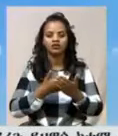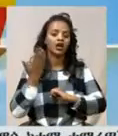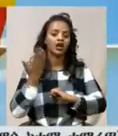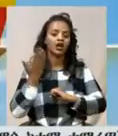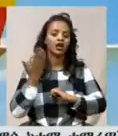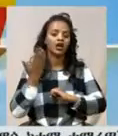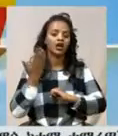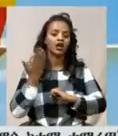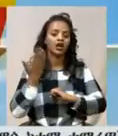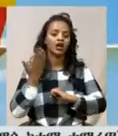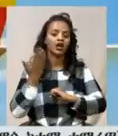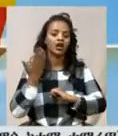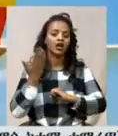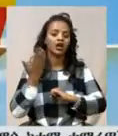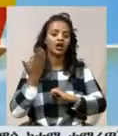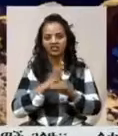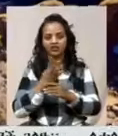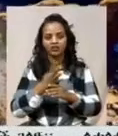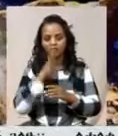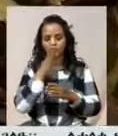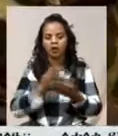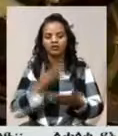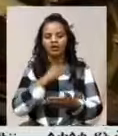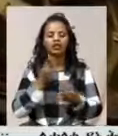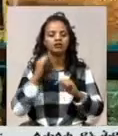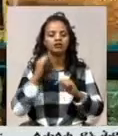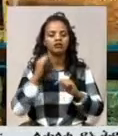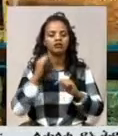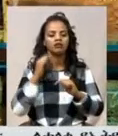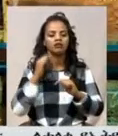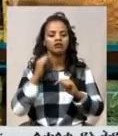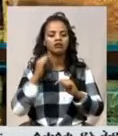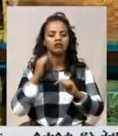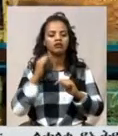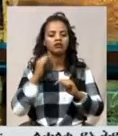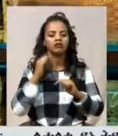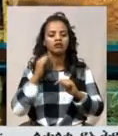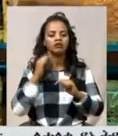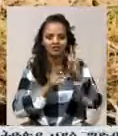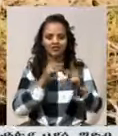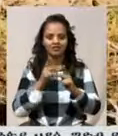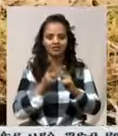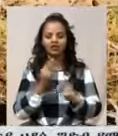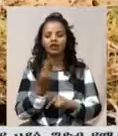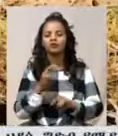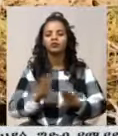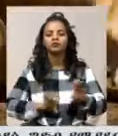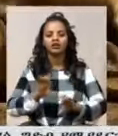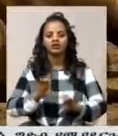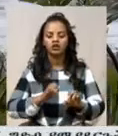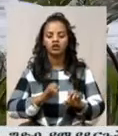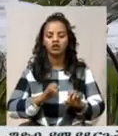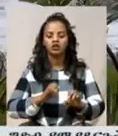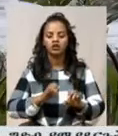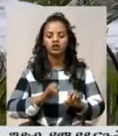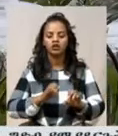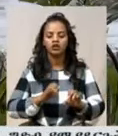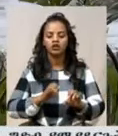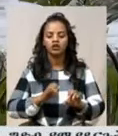3 አመታት በተለይ በተፈጥሮ ሀብትና ታሪክ የምትታወቀው ኢትዮጵያን በቱሪዝም መስክ የላቀች ተቀማሚ የሚያደርጉ ስራዎችም